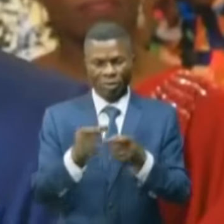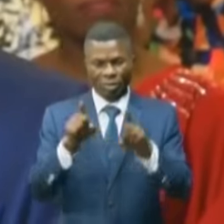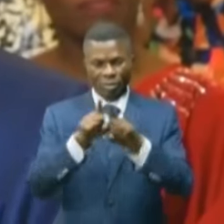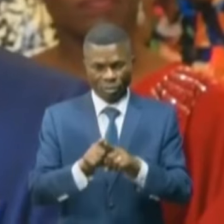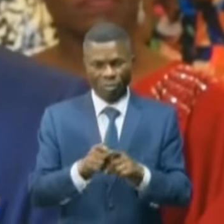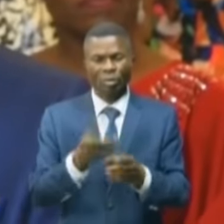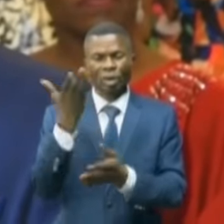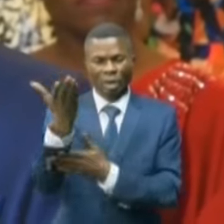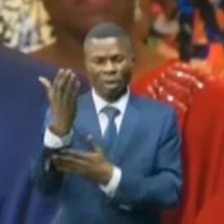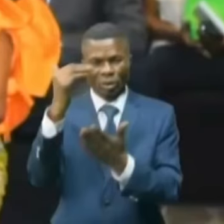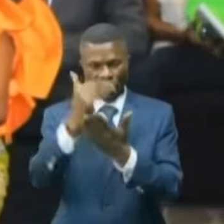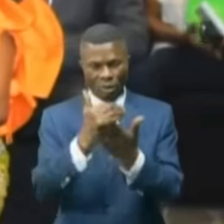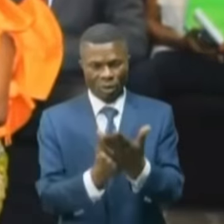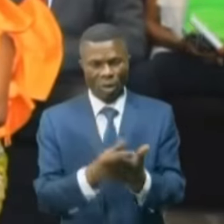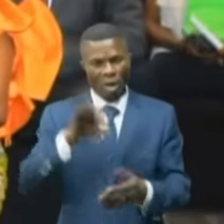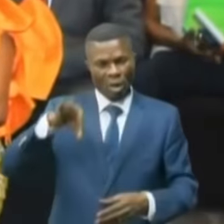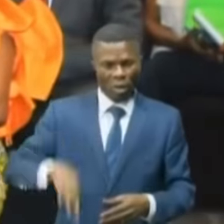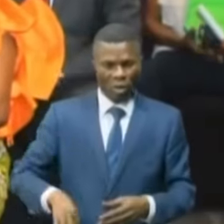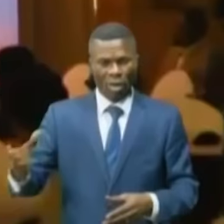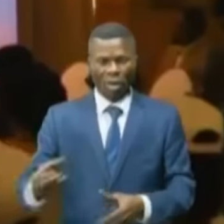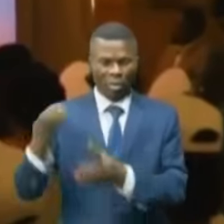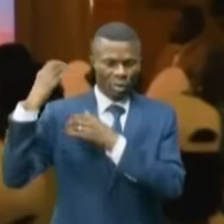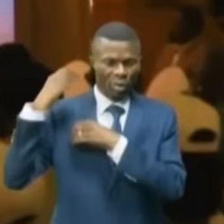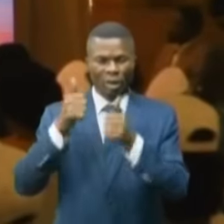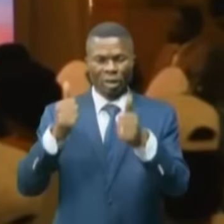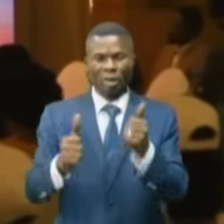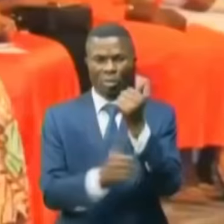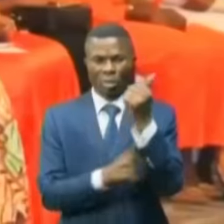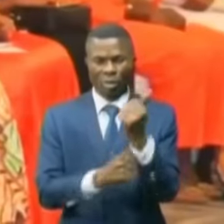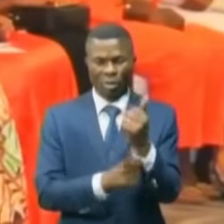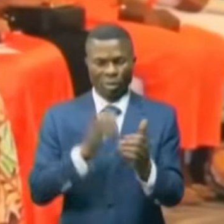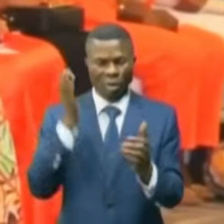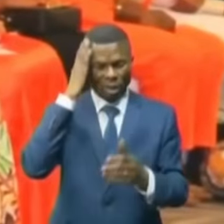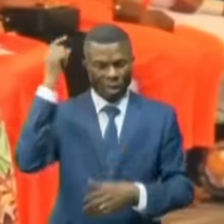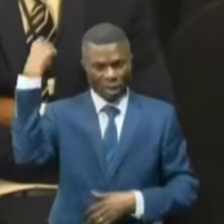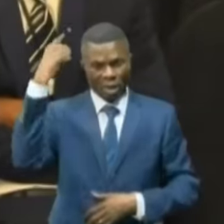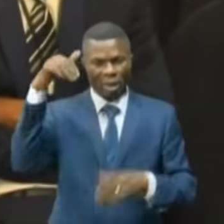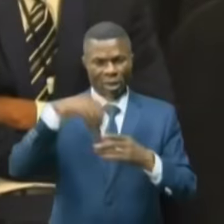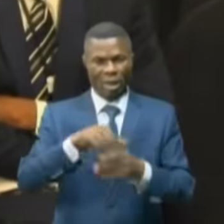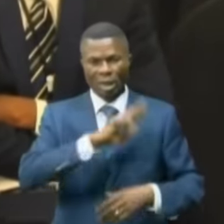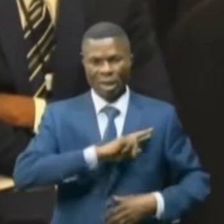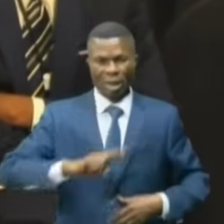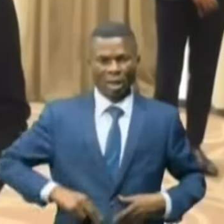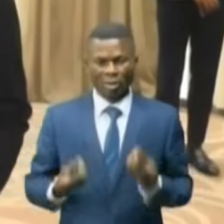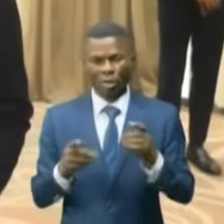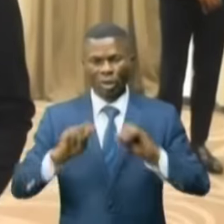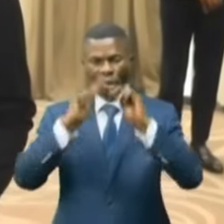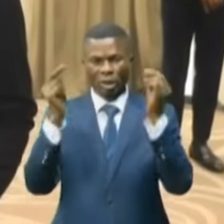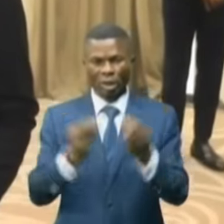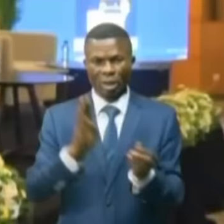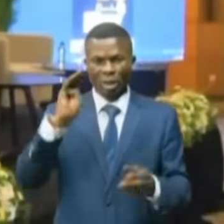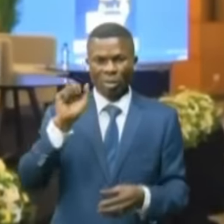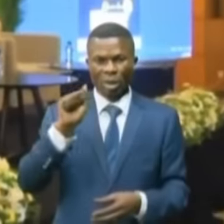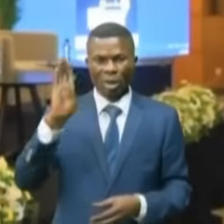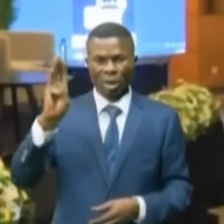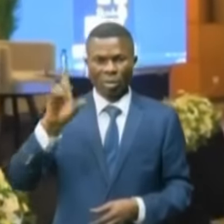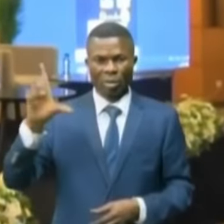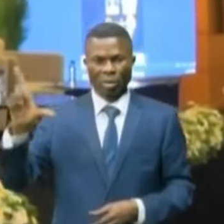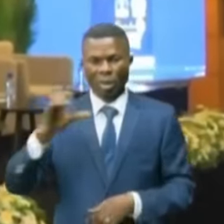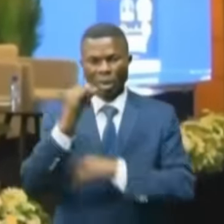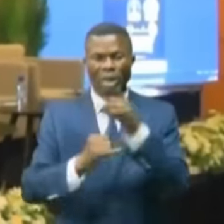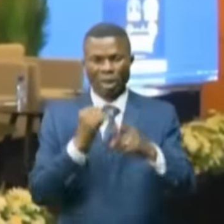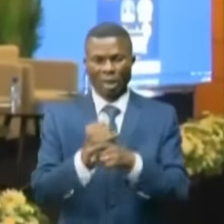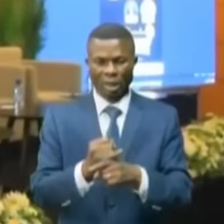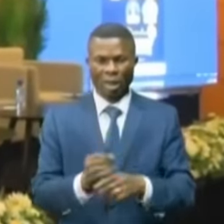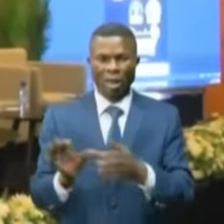faire un plaidoyer en faveur d'une meilleure prise en charge des personnes dépressives en RDC. Le réseau Babel International, par l'entremise de